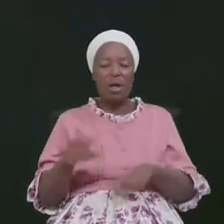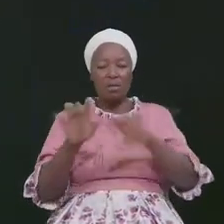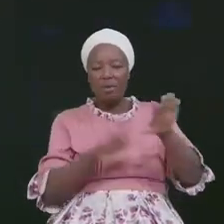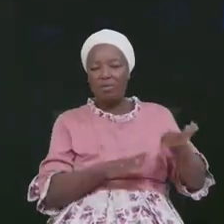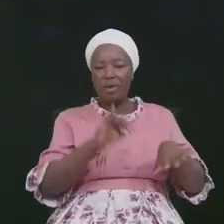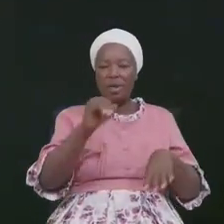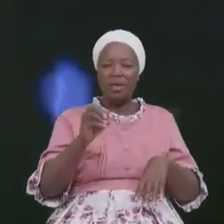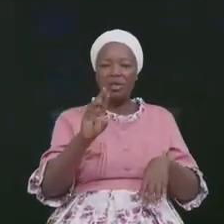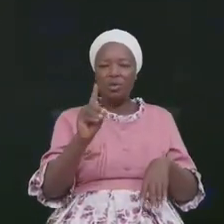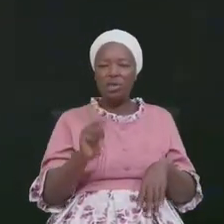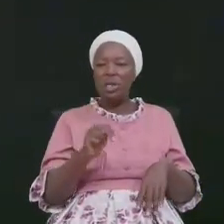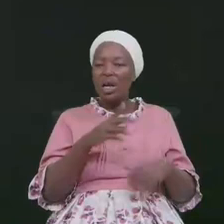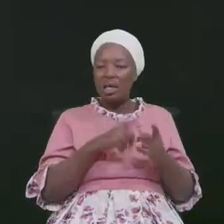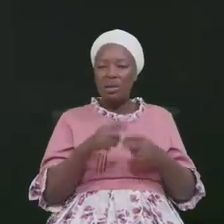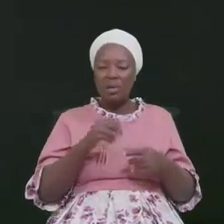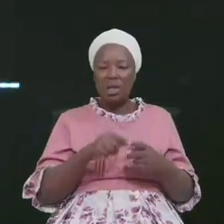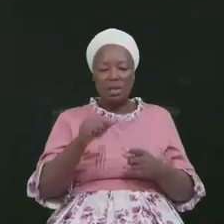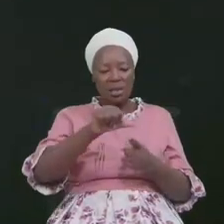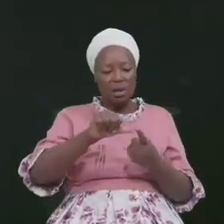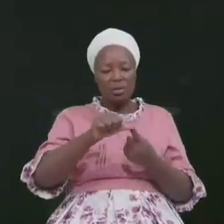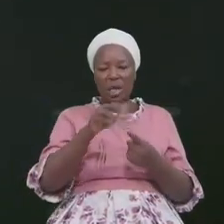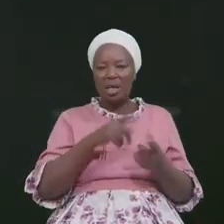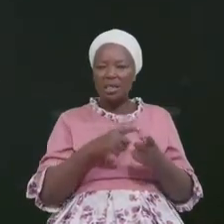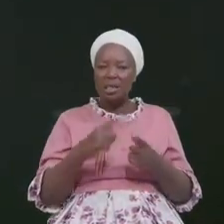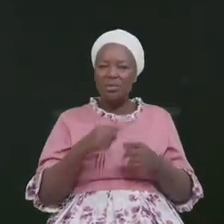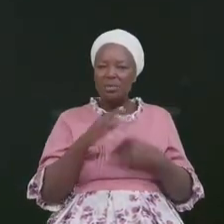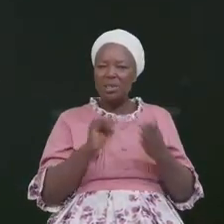qui vous picoraient avant vous piquent encore.